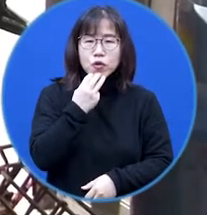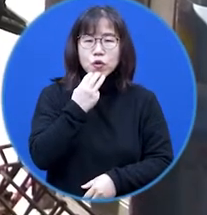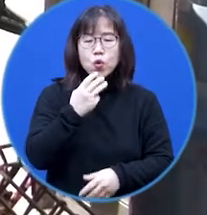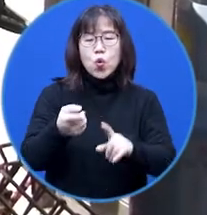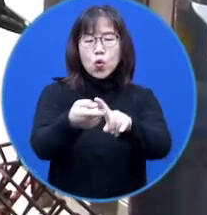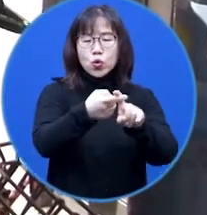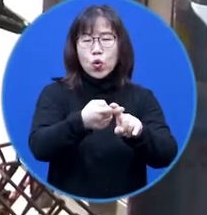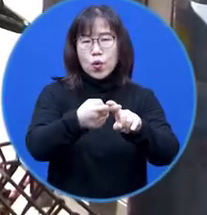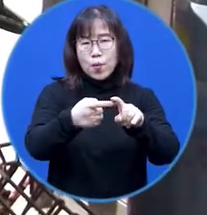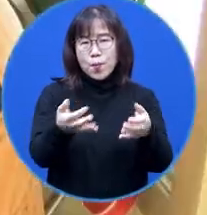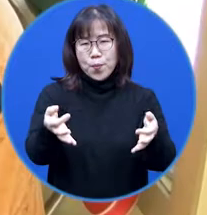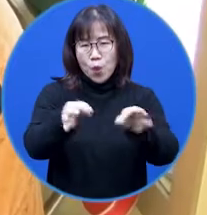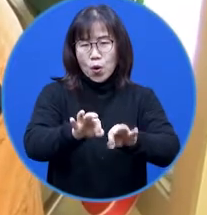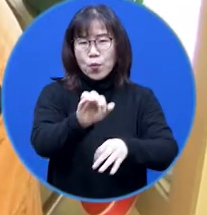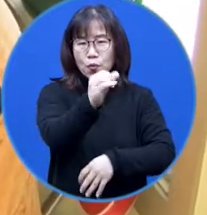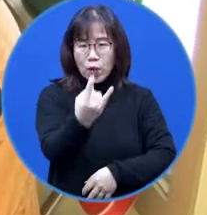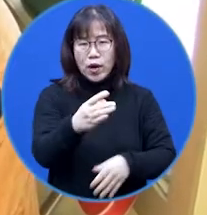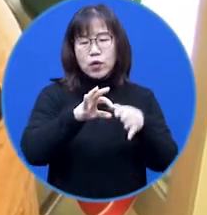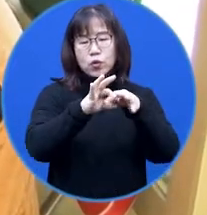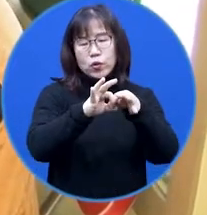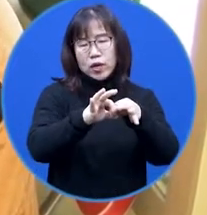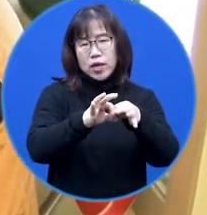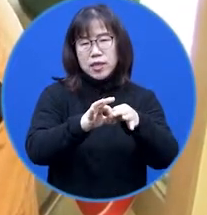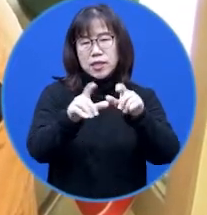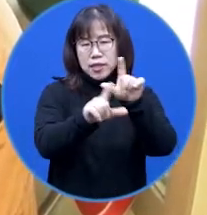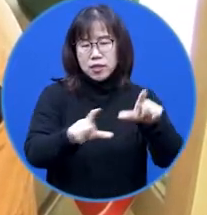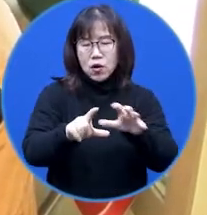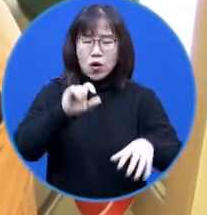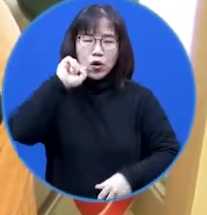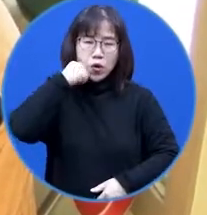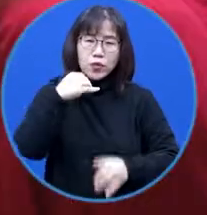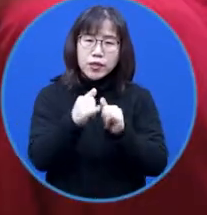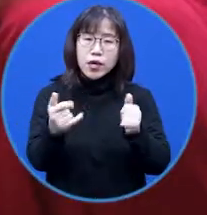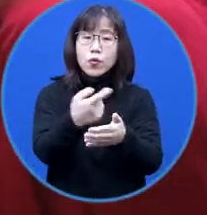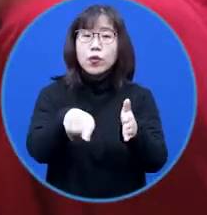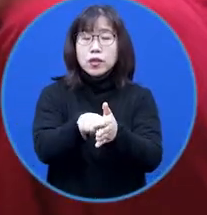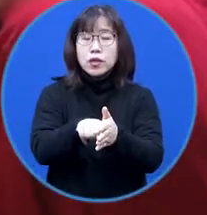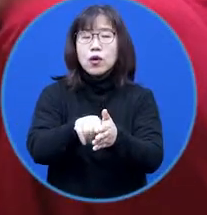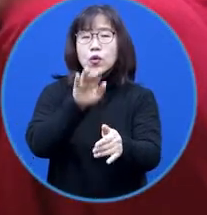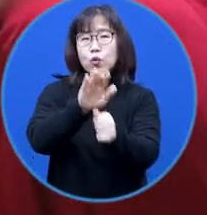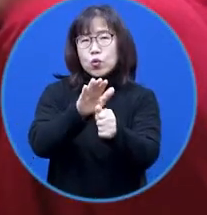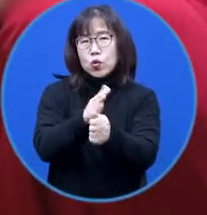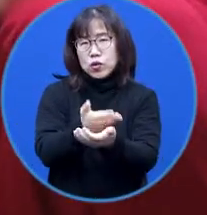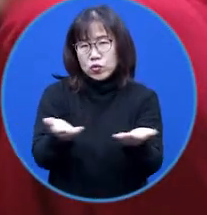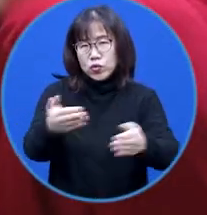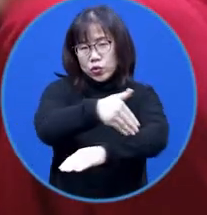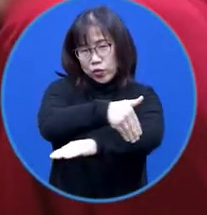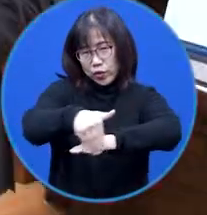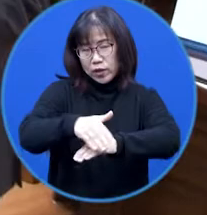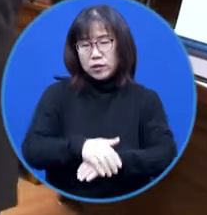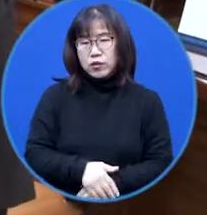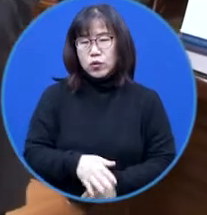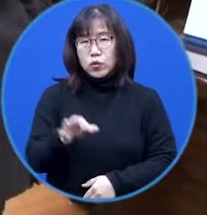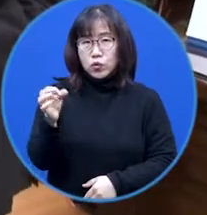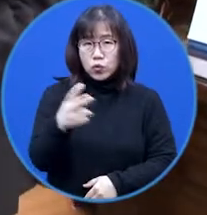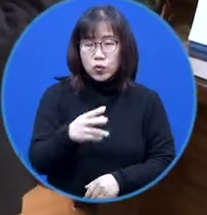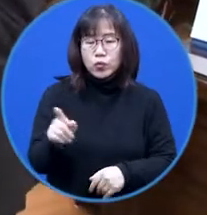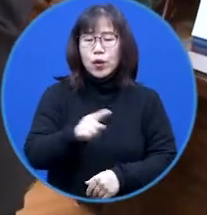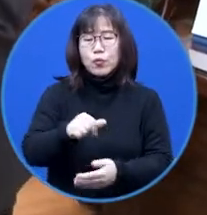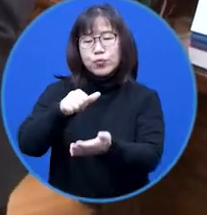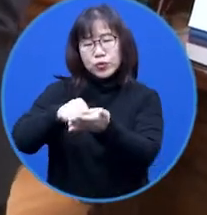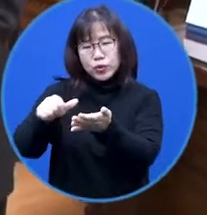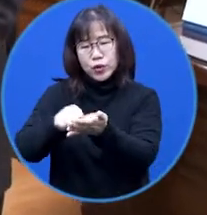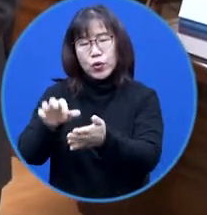통해 지역 내 취약계층의 교육, 의료, 생활비 등으로 지원할 계획입니다. 또 성금과 성품